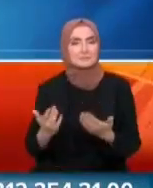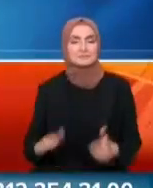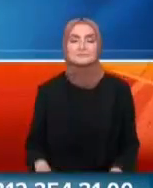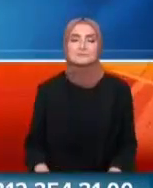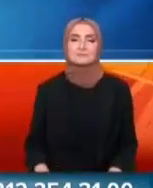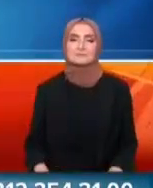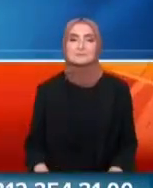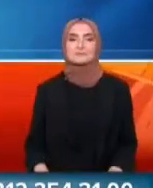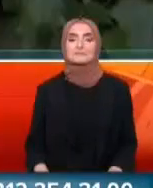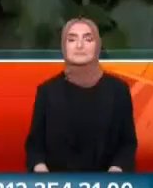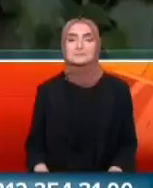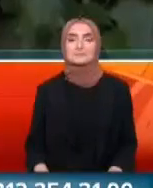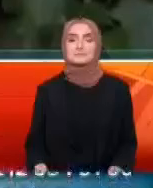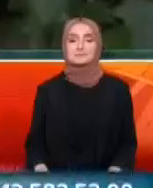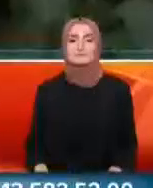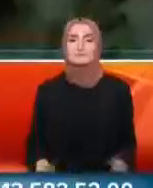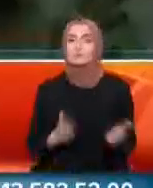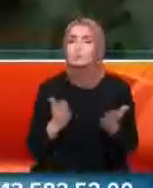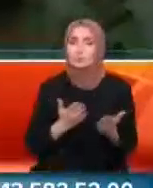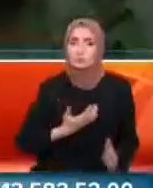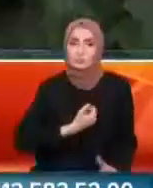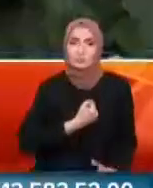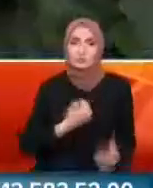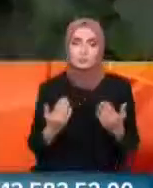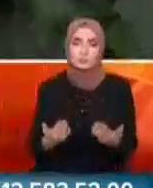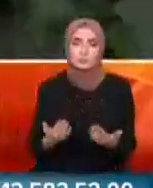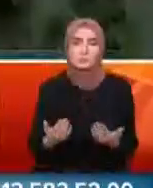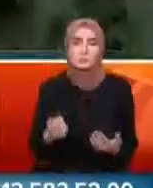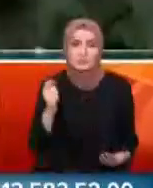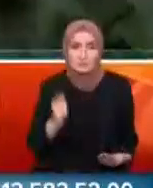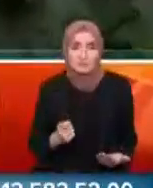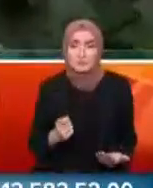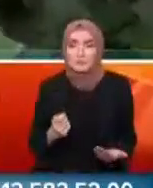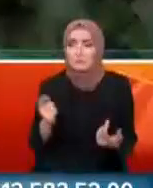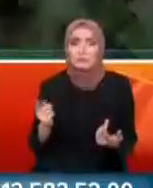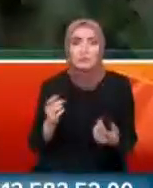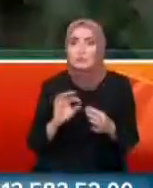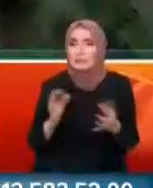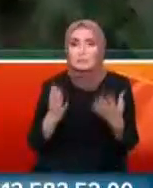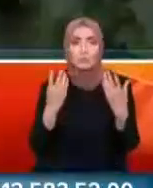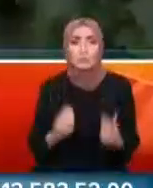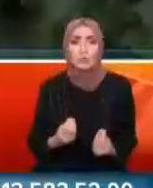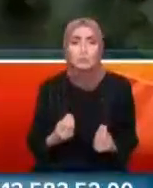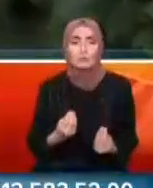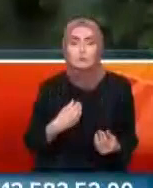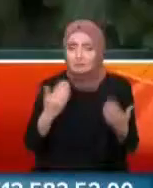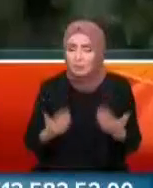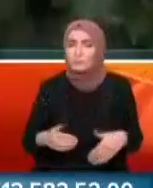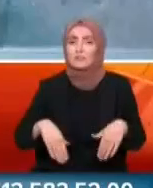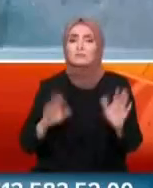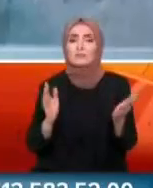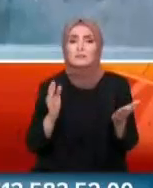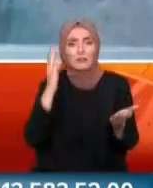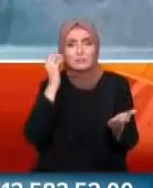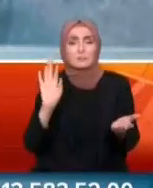dişi. Çünkü çok üzüntülüyüz. Gerçekten böyle bir şey nasıl başımıza geldi onu bile daha kabullenmiş durumda